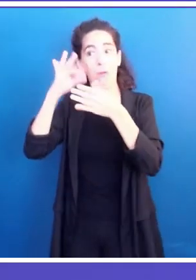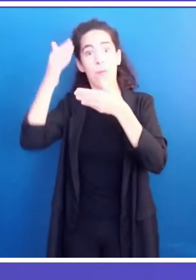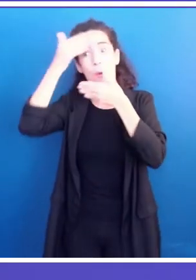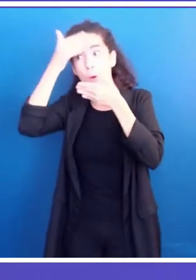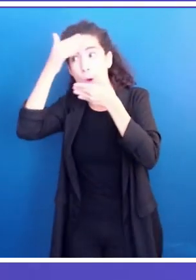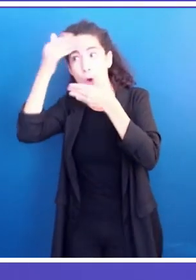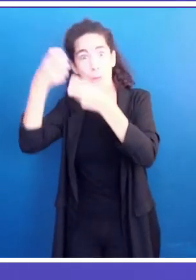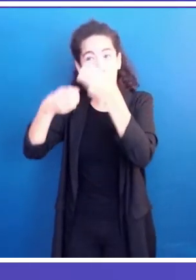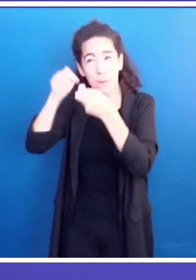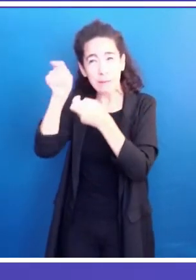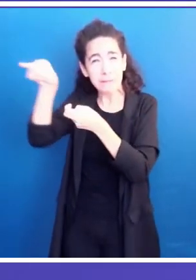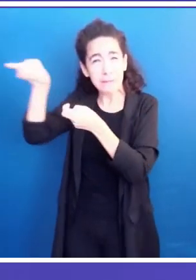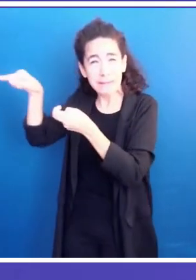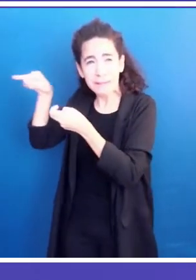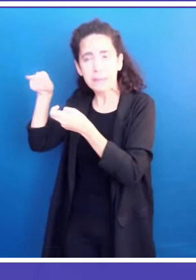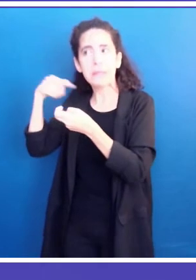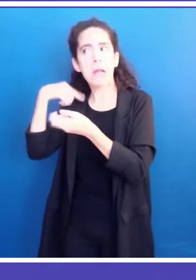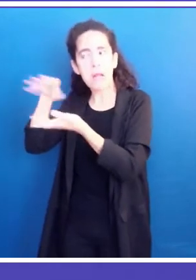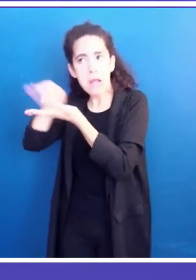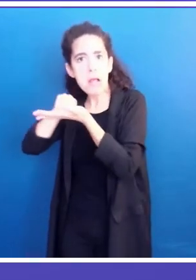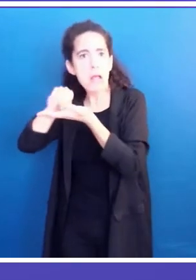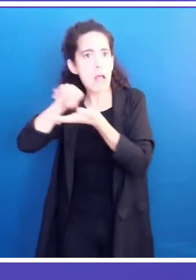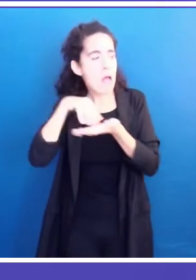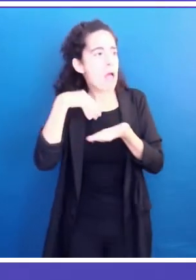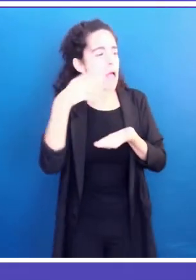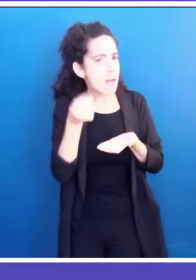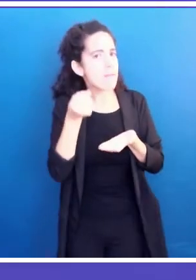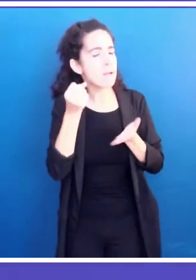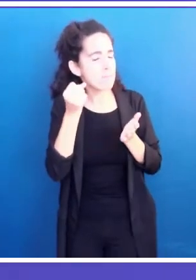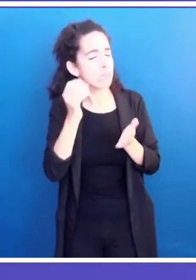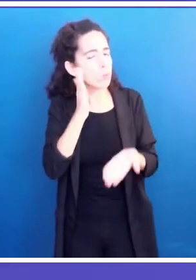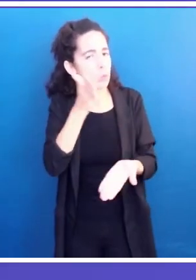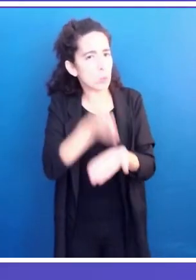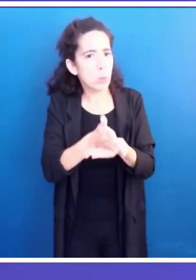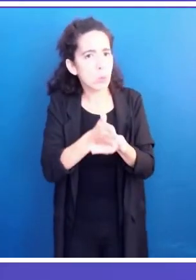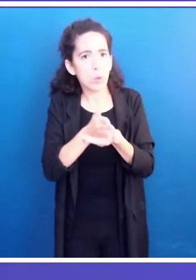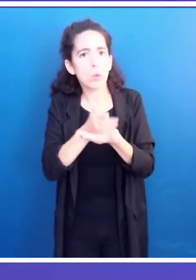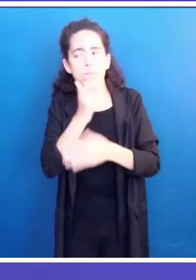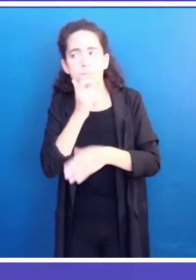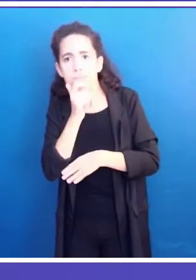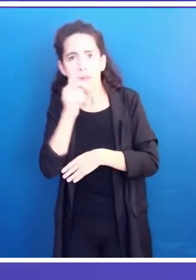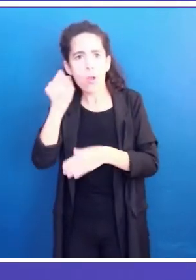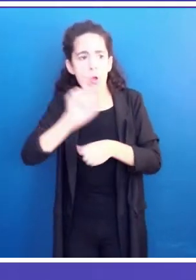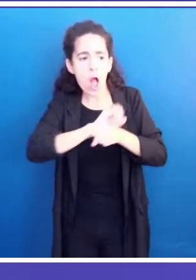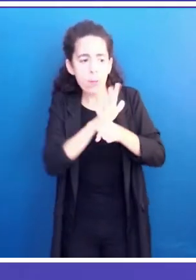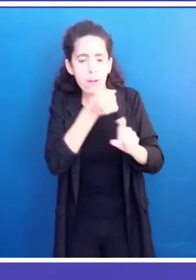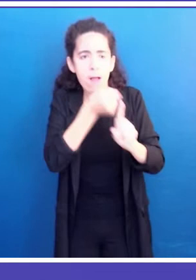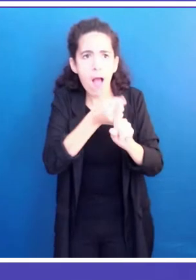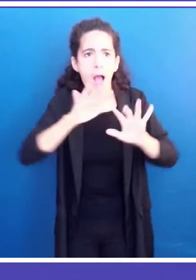فالخبرة في المغرب مثلا شيقة ومهمة، هذا ما نقوم به حاليا من أجل